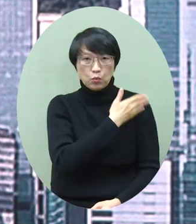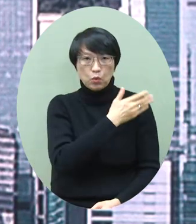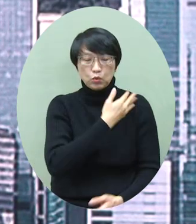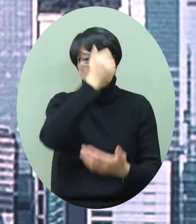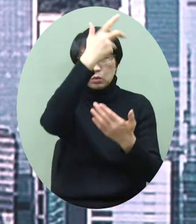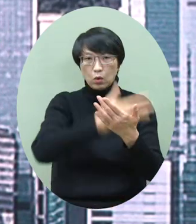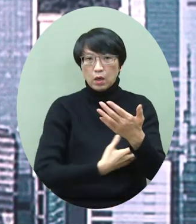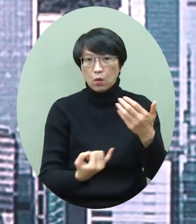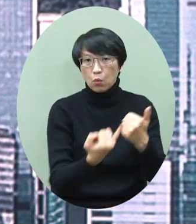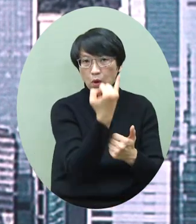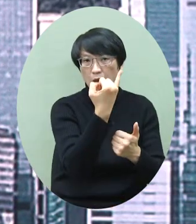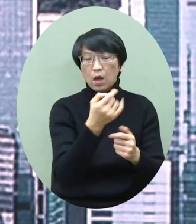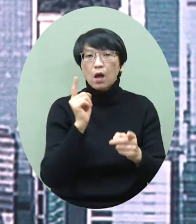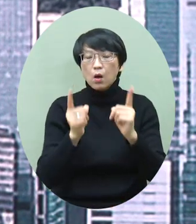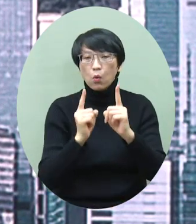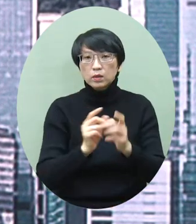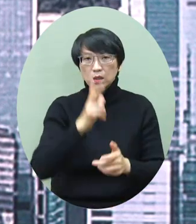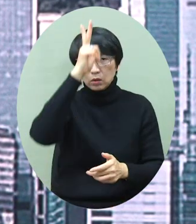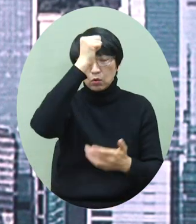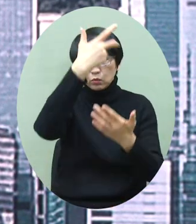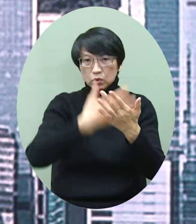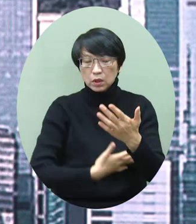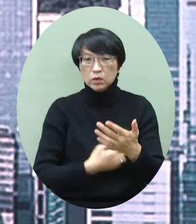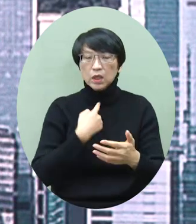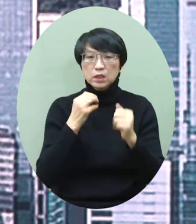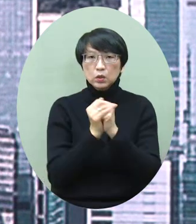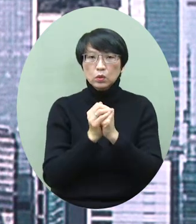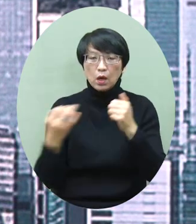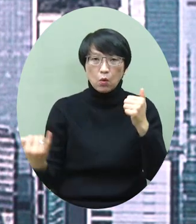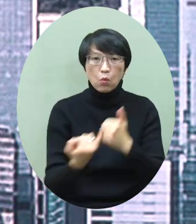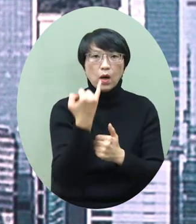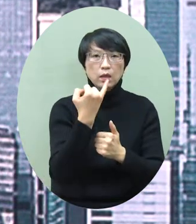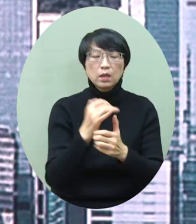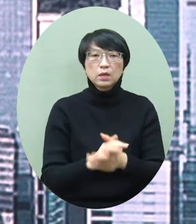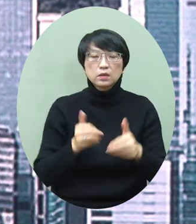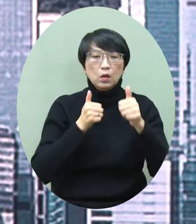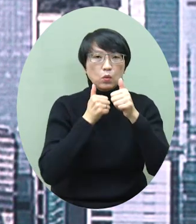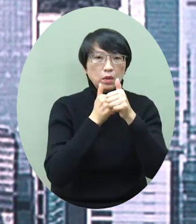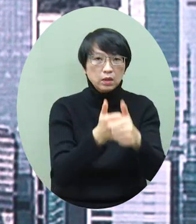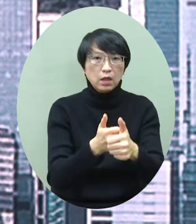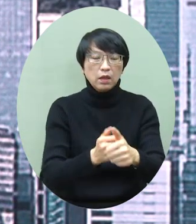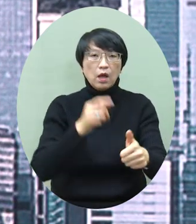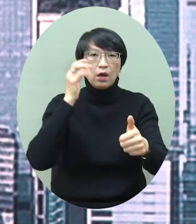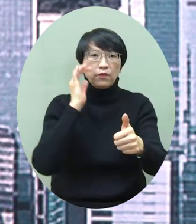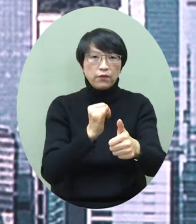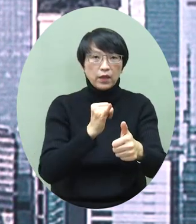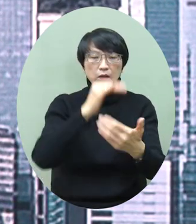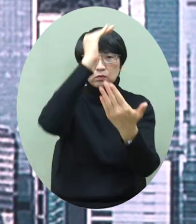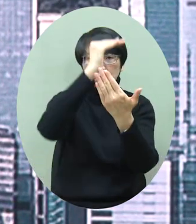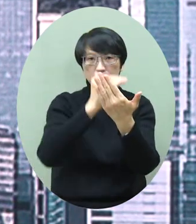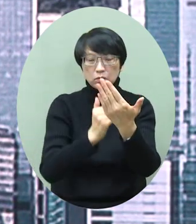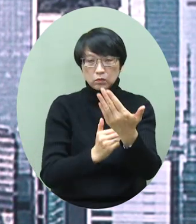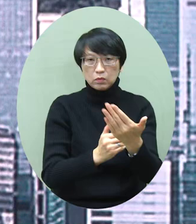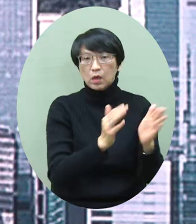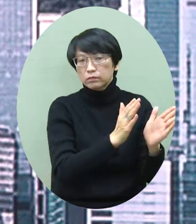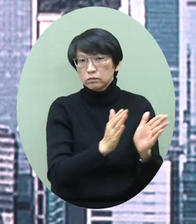例。或者是公務員守則的要求，那就按翻個紀律程序咧嚟去處理呢啲不當行為。當確立